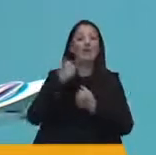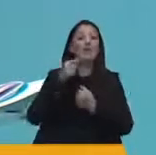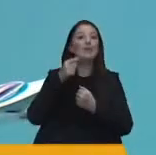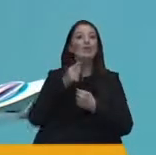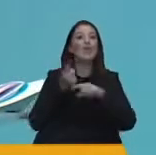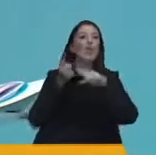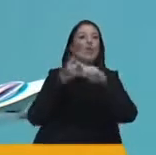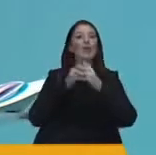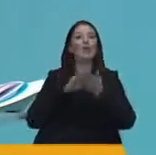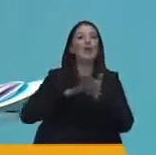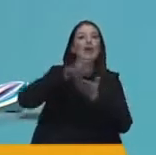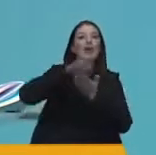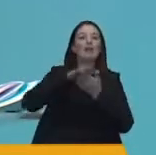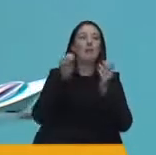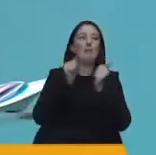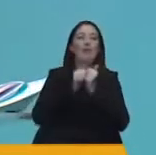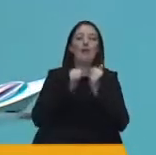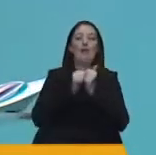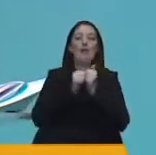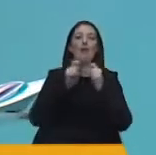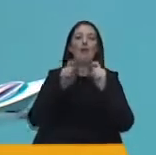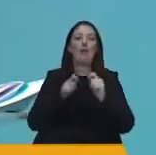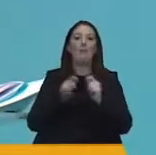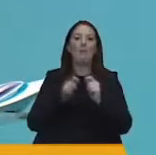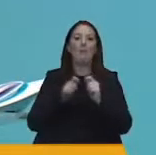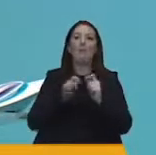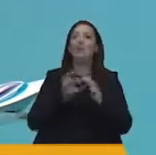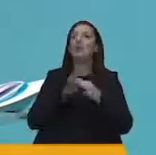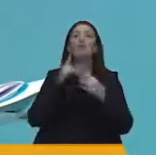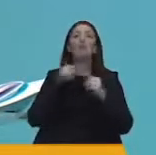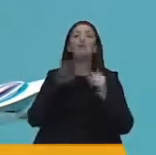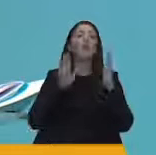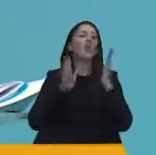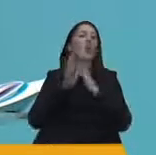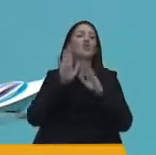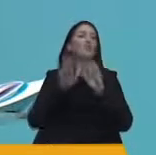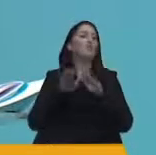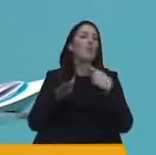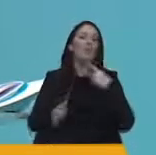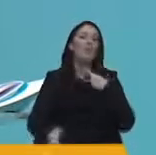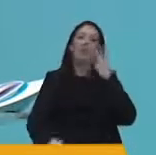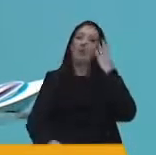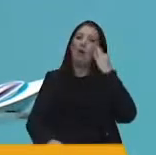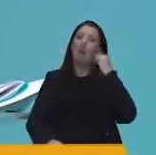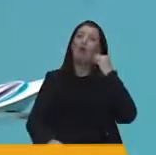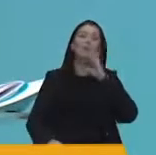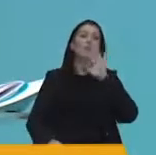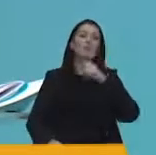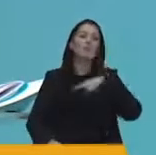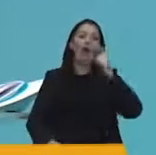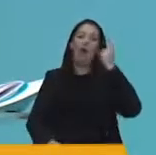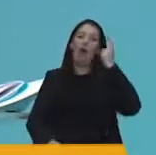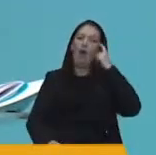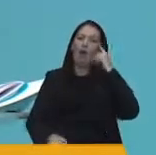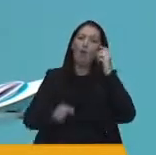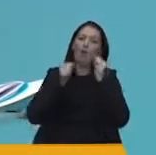adımla birlikte hareket edelim. Niye karşı duruyorsunuz? Ben anlayamadım. Akıl tutulması bana